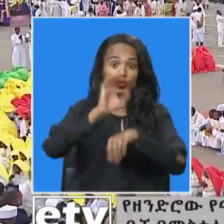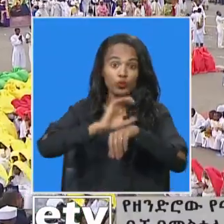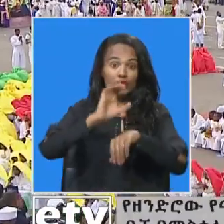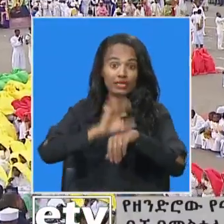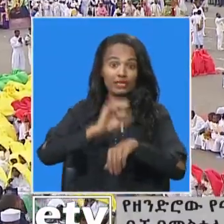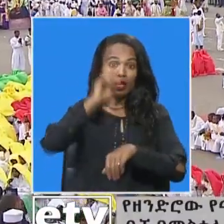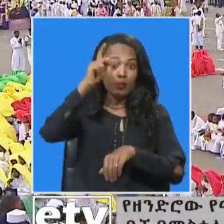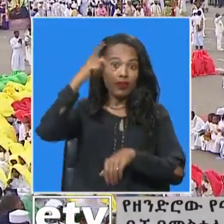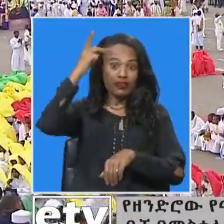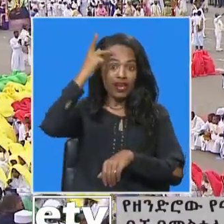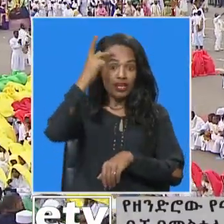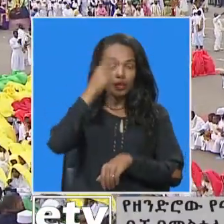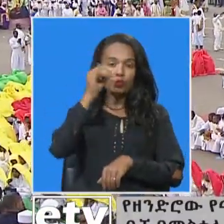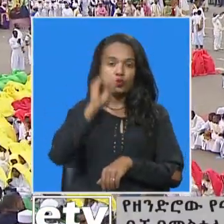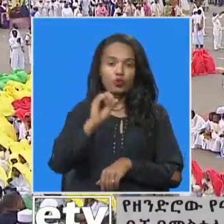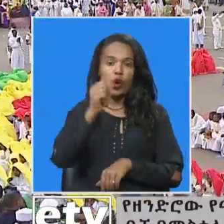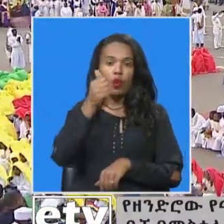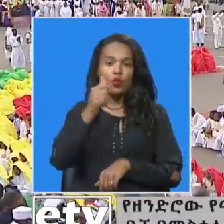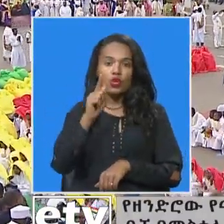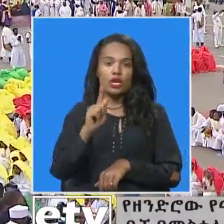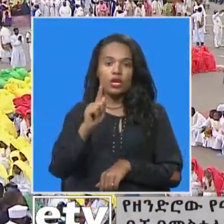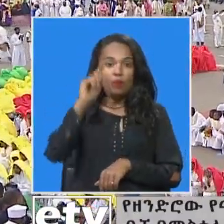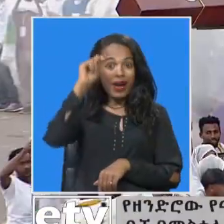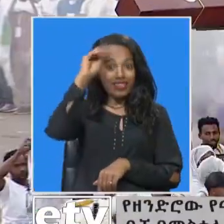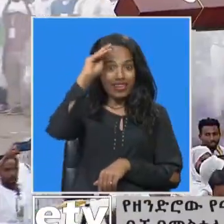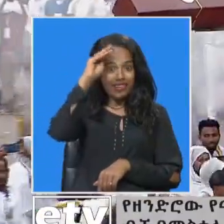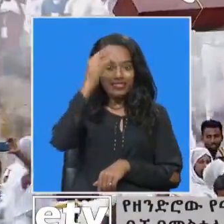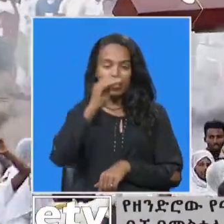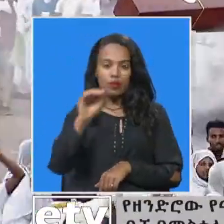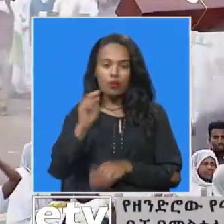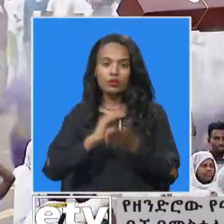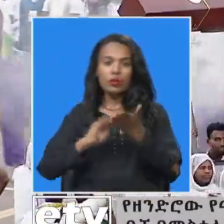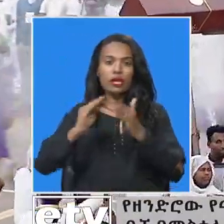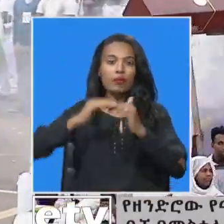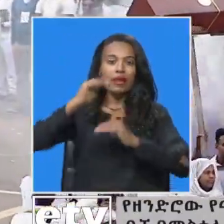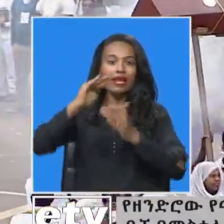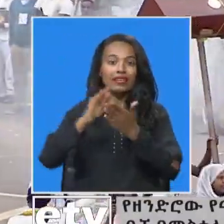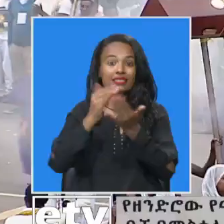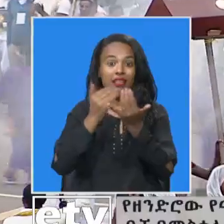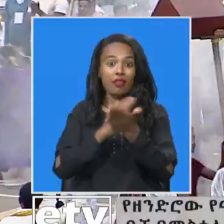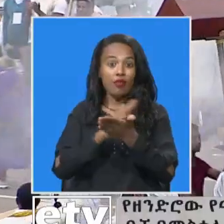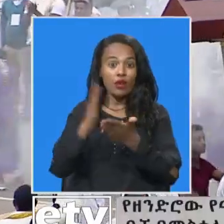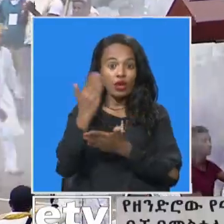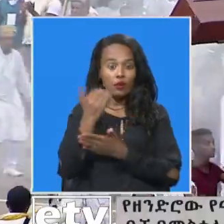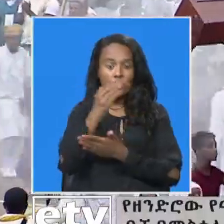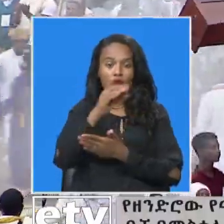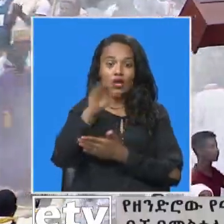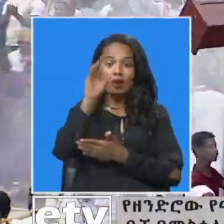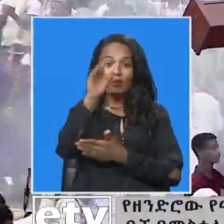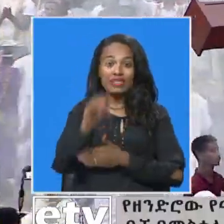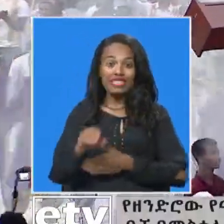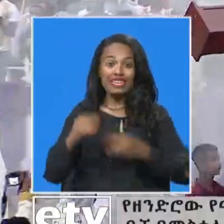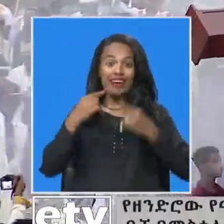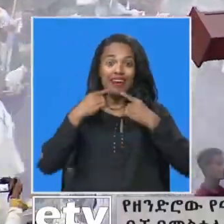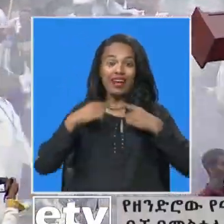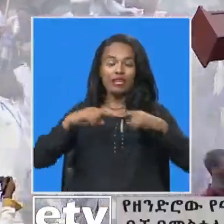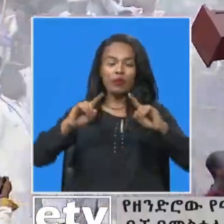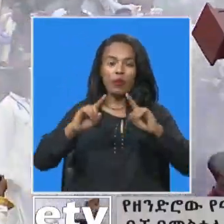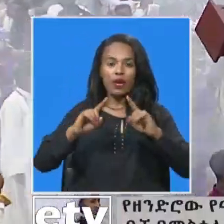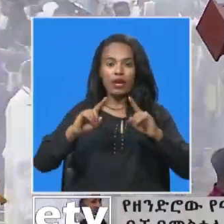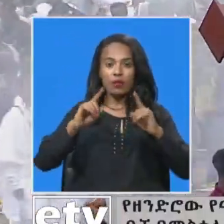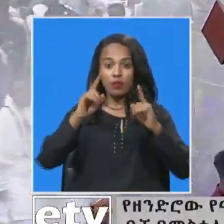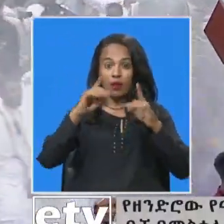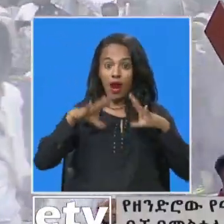ክርስቲያን ፓትርያርክ ብፁዕ አቡነ ማትያስ ከግማሽ ሚሊዮን ሕዝብ በላይ ይታደመው የነበረውን የመስቀል አደባባይ የመስቀል ደመራ በዓል